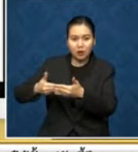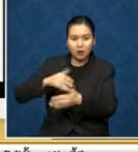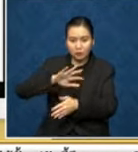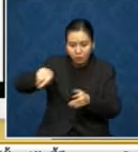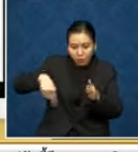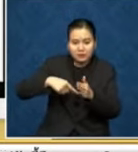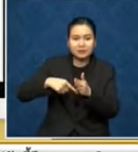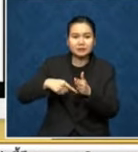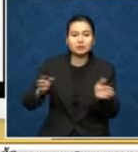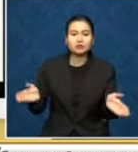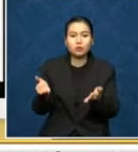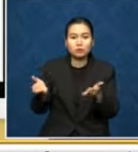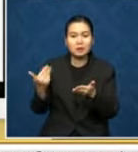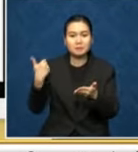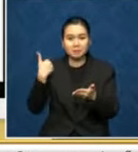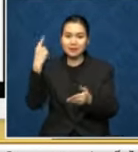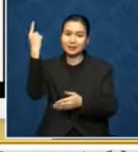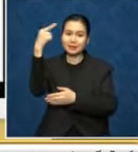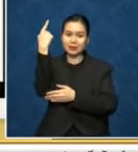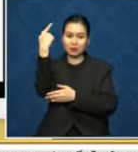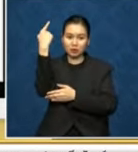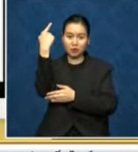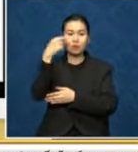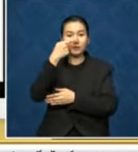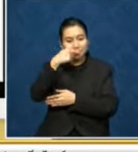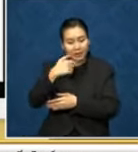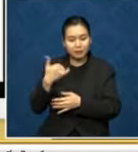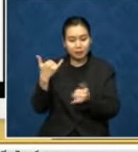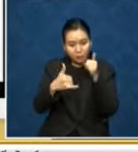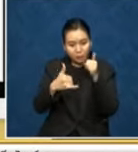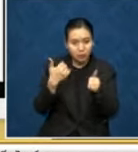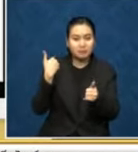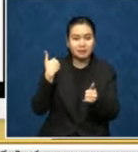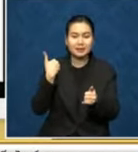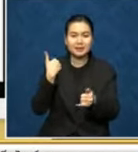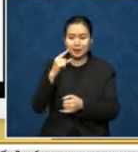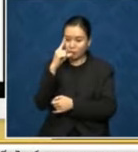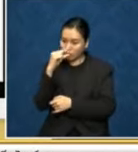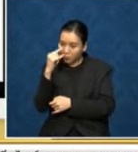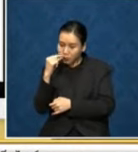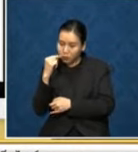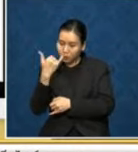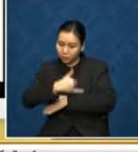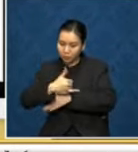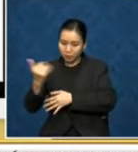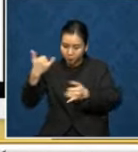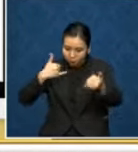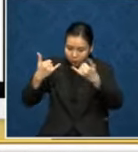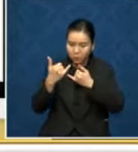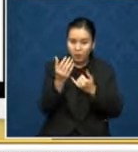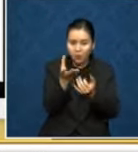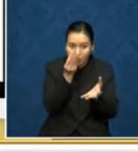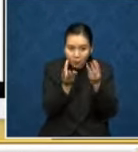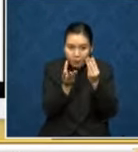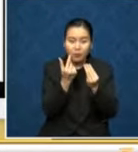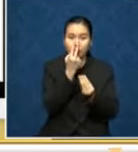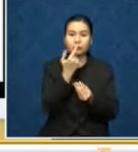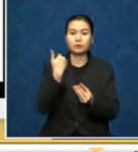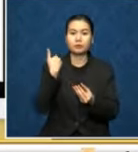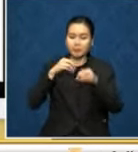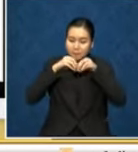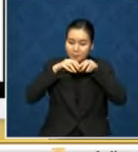ะครับส่งเสริมการท่องเที่ยวของประเทศไทยที่ผ่านมามีชาวต่างชาติได้มาชมการแข่งขันวานานนำไป